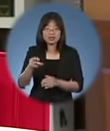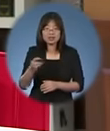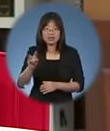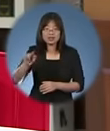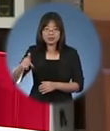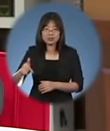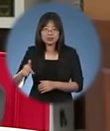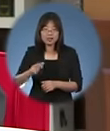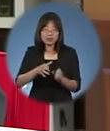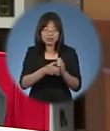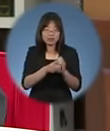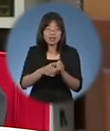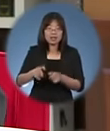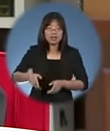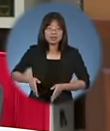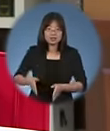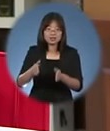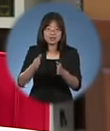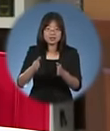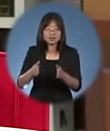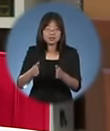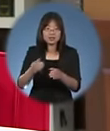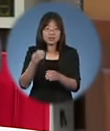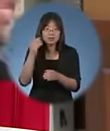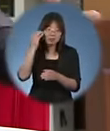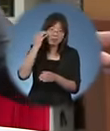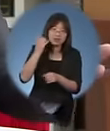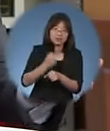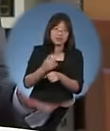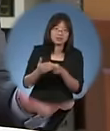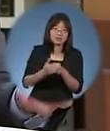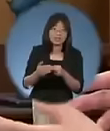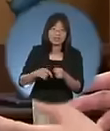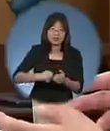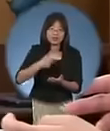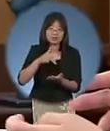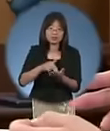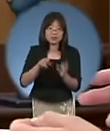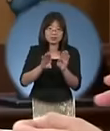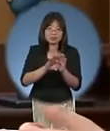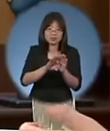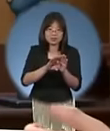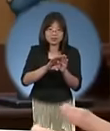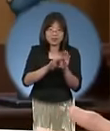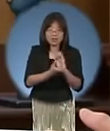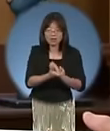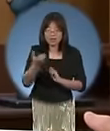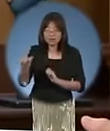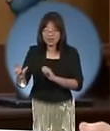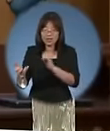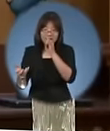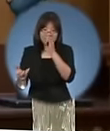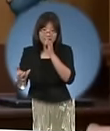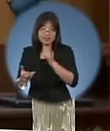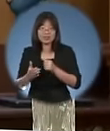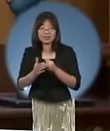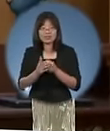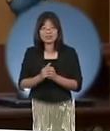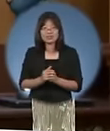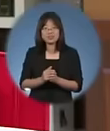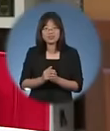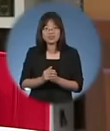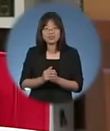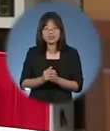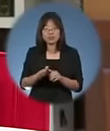굽어발가는데 길 내는데 방해가 된다고 독립문 뜯어가지고 옮겼잖아요. 옆으로 옮겼죠. 옮겼죠. 고가도로 하나 만들었는데. 예, 예. 예. 그건